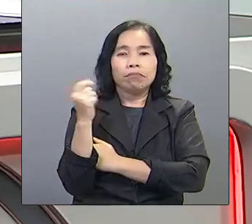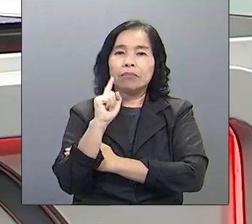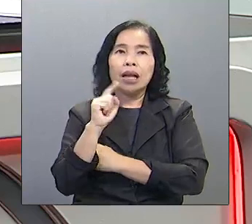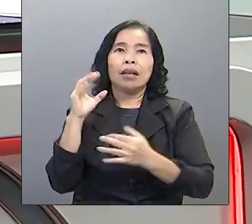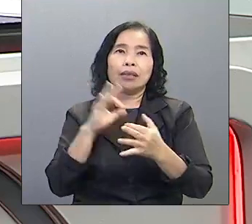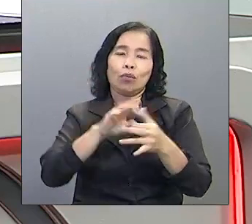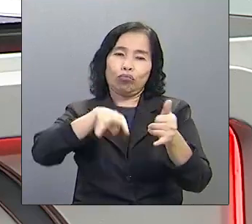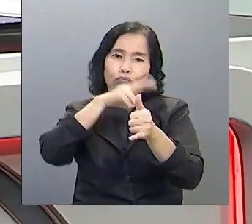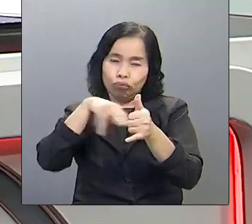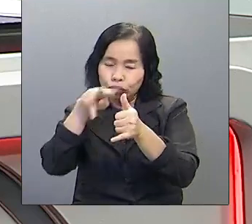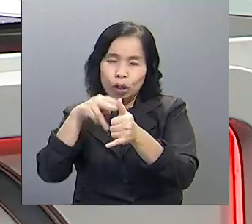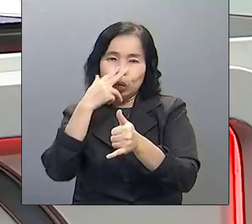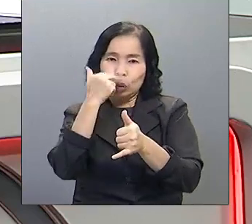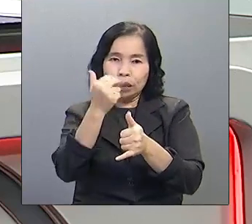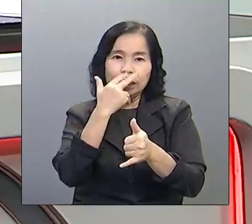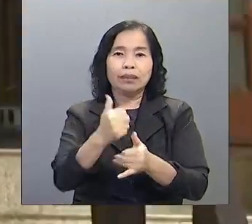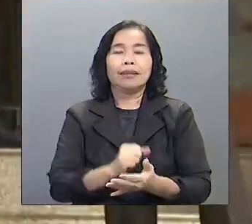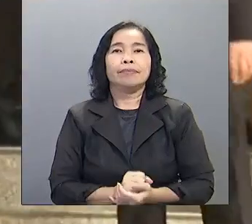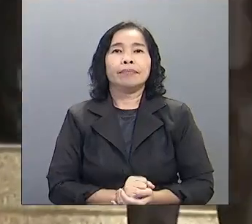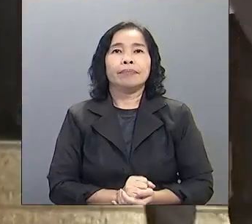การข่าวเฝ้าระวังกลุ่มต่างๆค่ะ